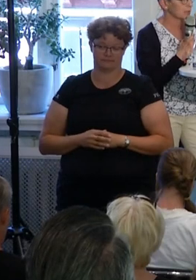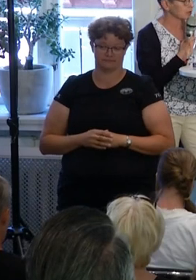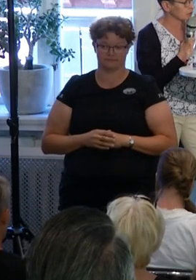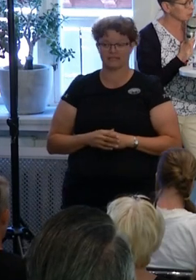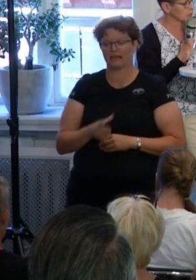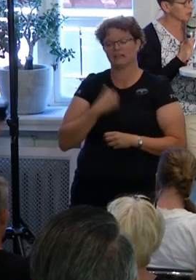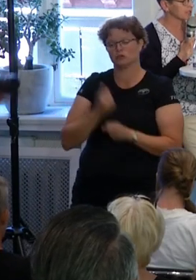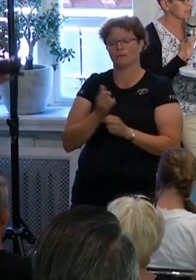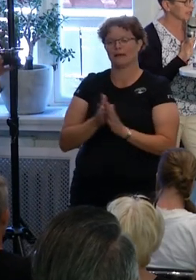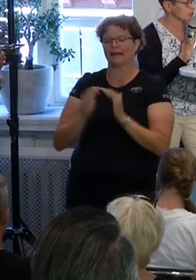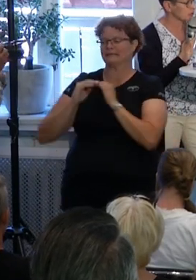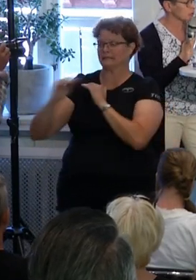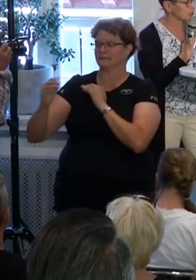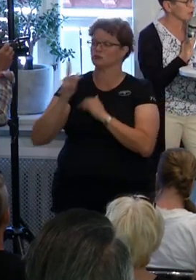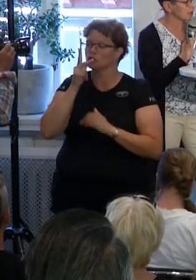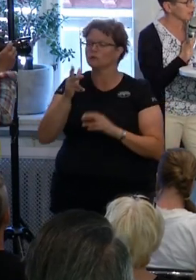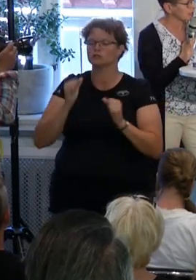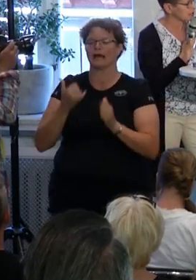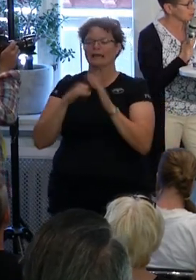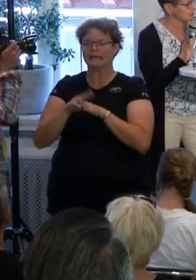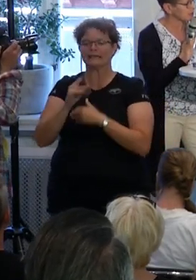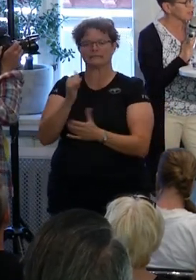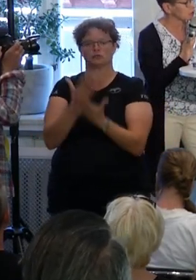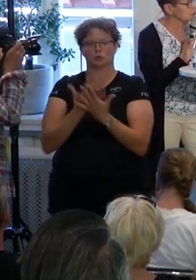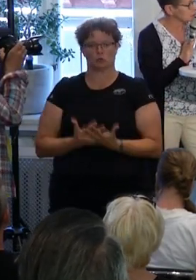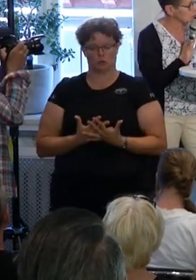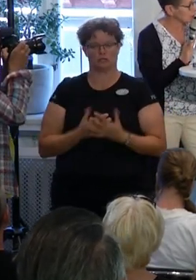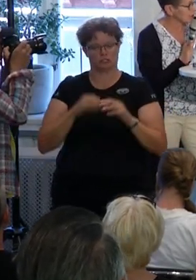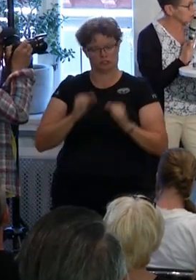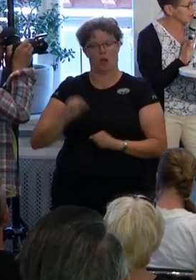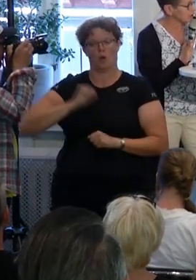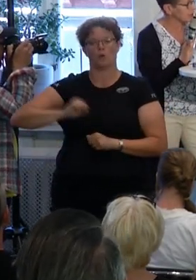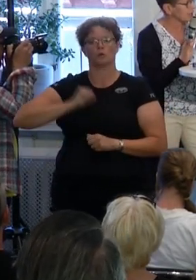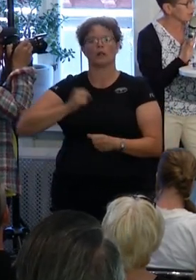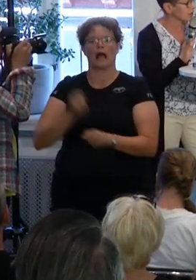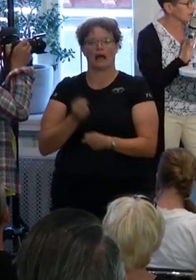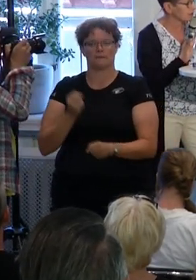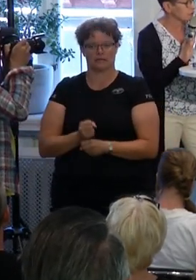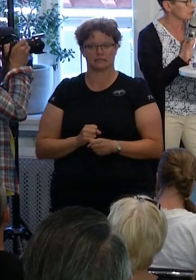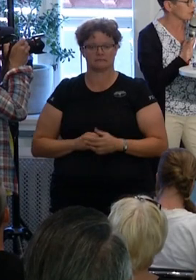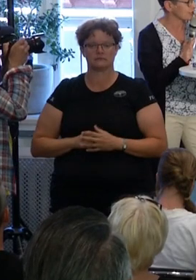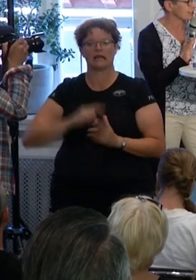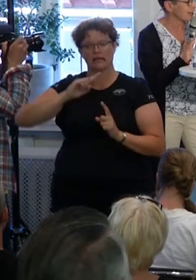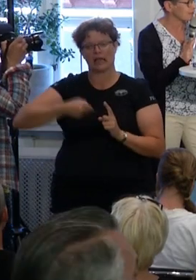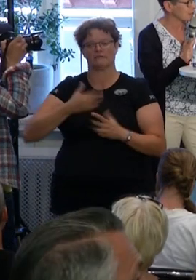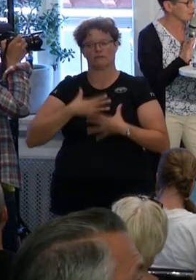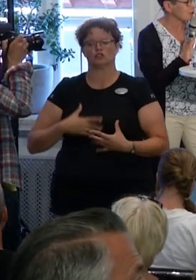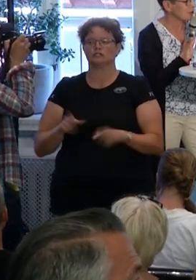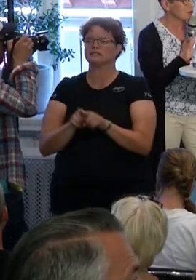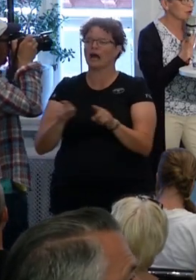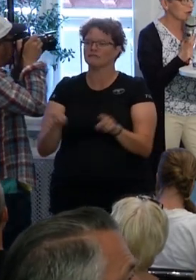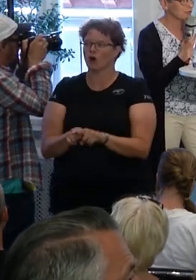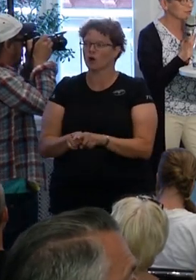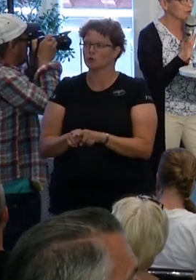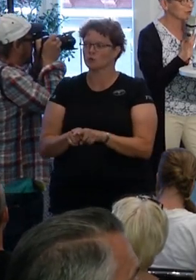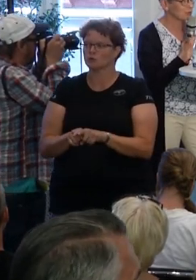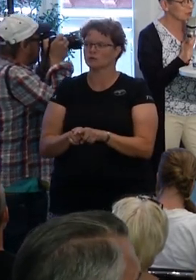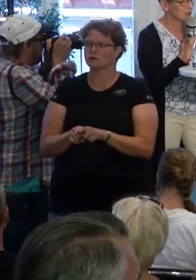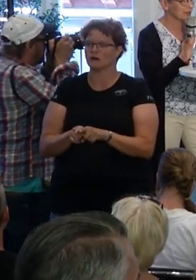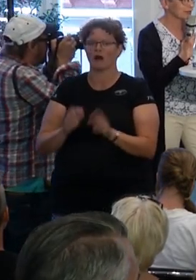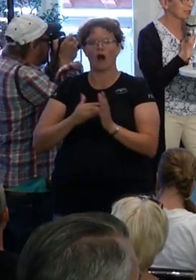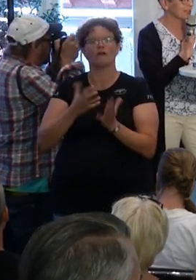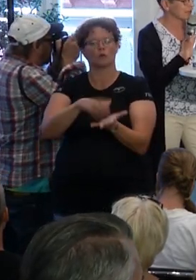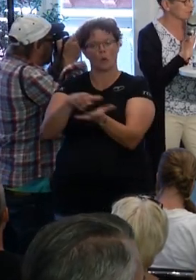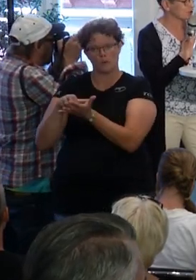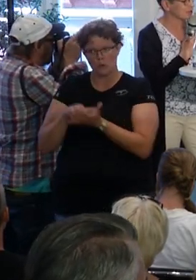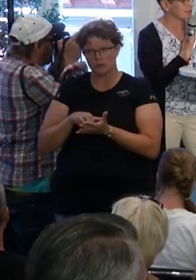med Jämlikt Göteborg. Det ska in i strukturerna. Det här ska liksom, det ska vara det uthålliga arbetet. Det kräver en fysisk närvaro av